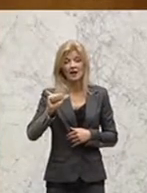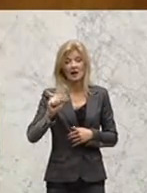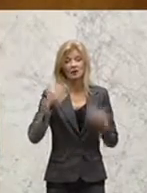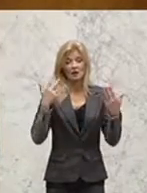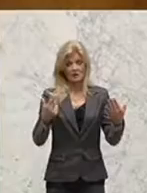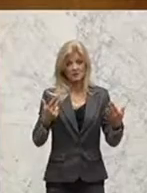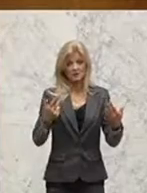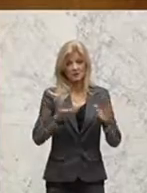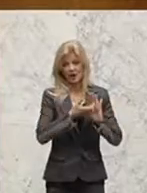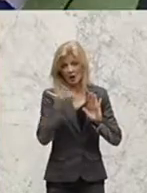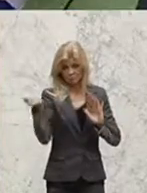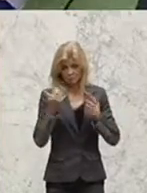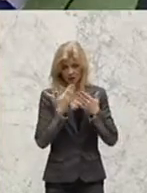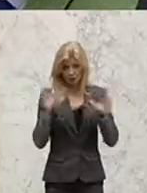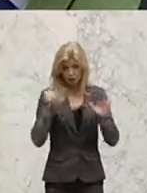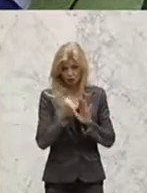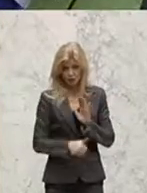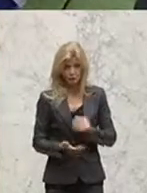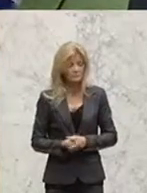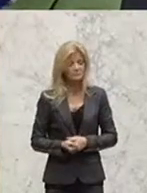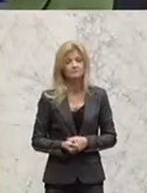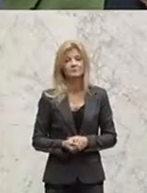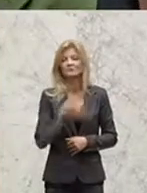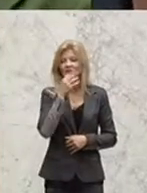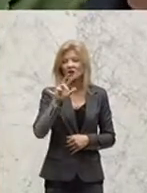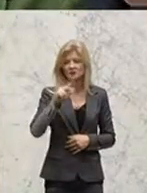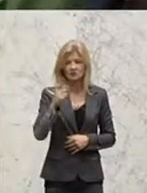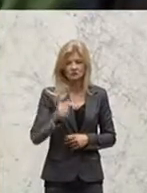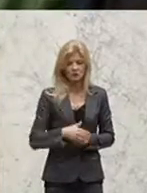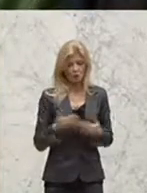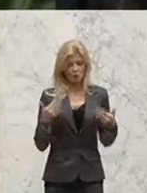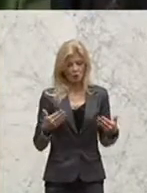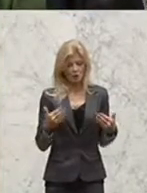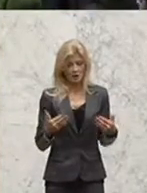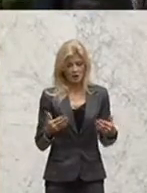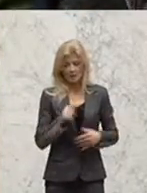waren es 381. Frage 23. Heuer wurden bisher